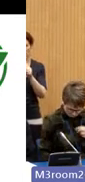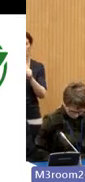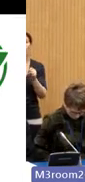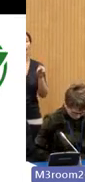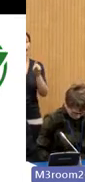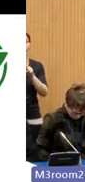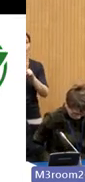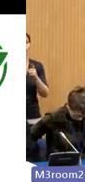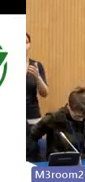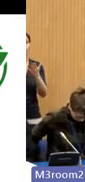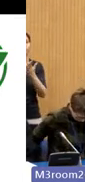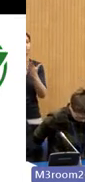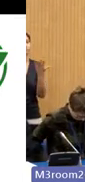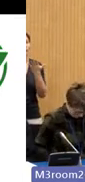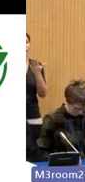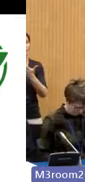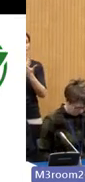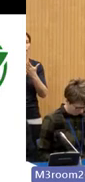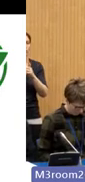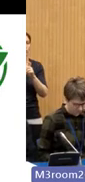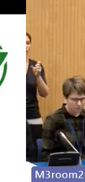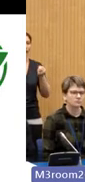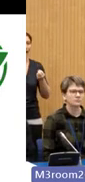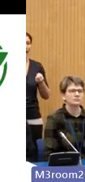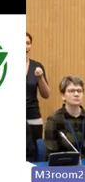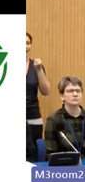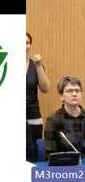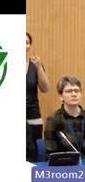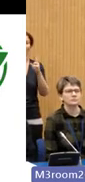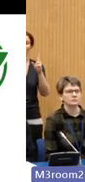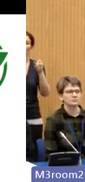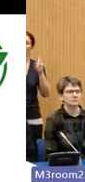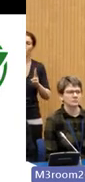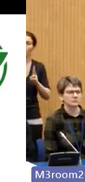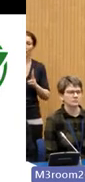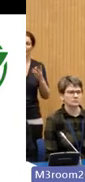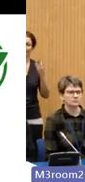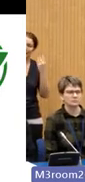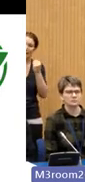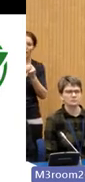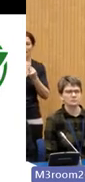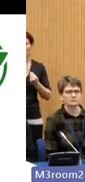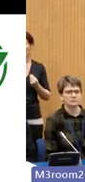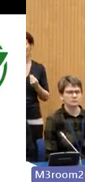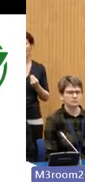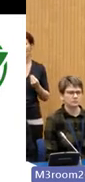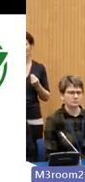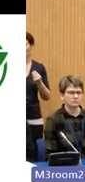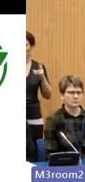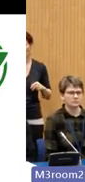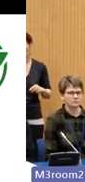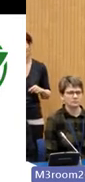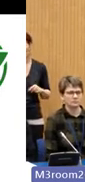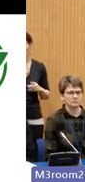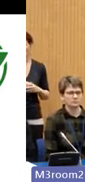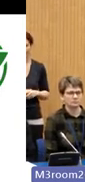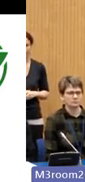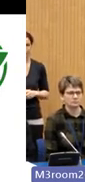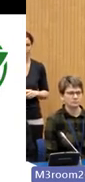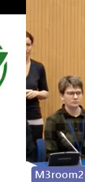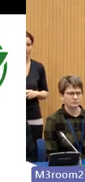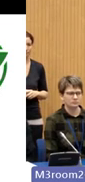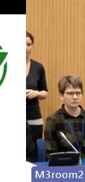bietet natürlich, auch wenn die Bildungsfachkräfte in den Hochschulen später sind, die Möglichkeit, gemeinsames Lernen auszuprobieren.